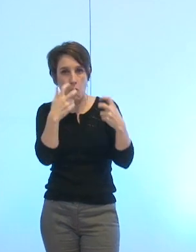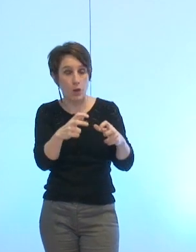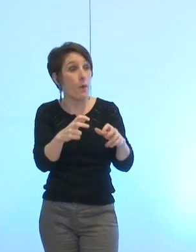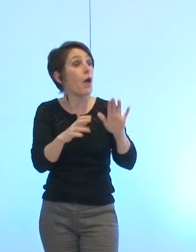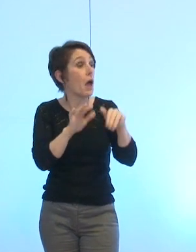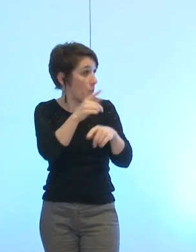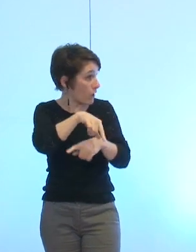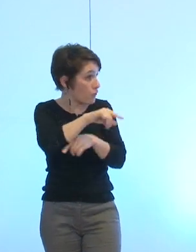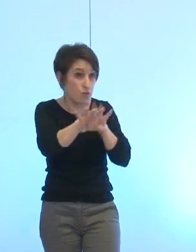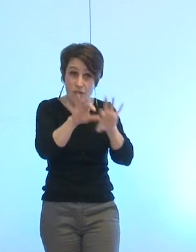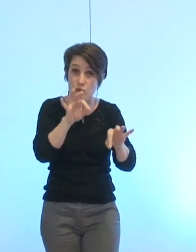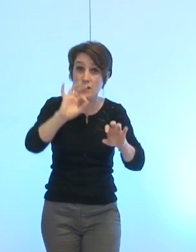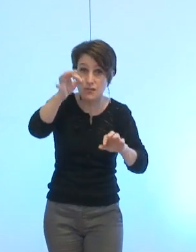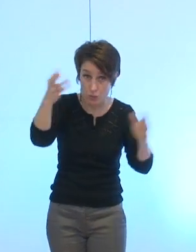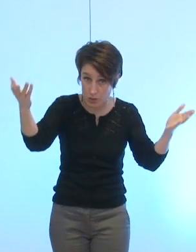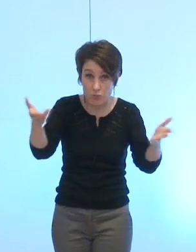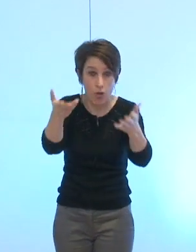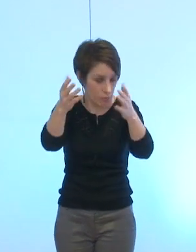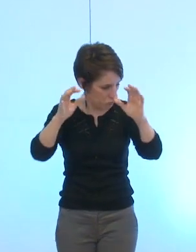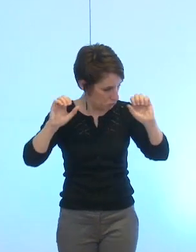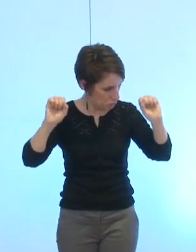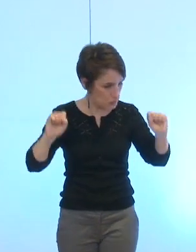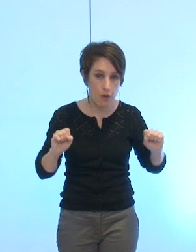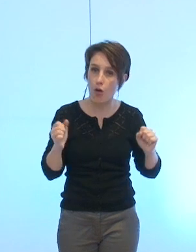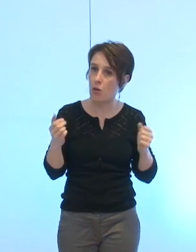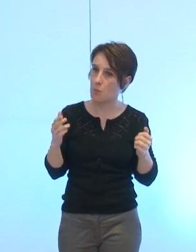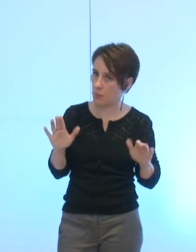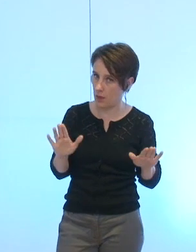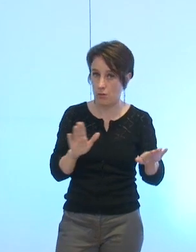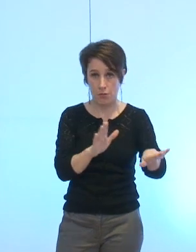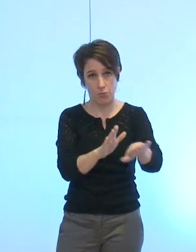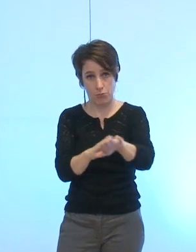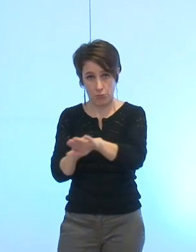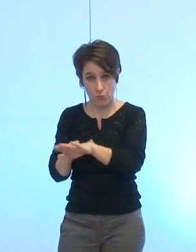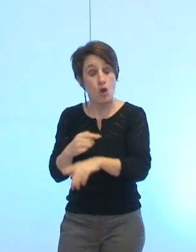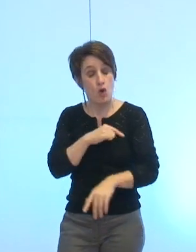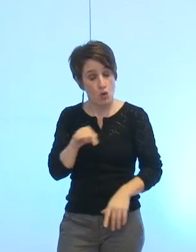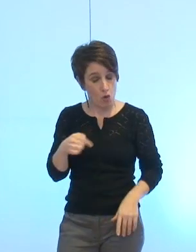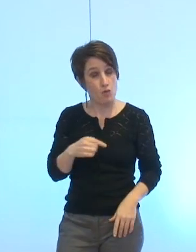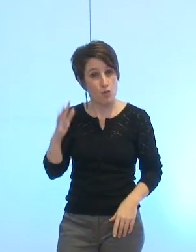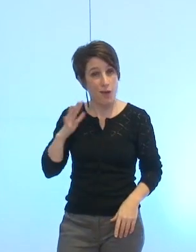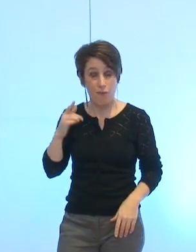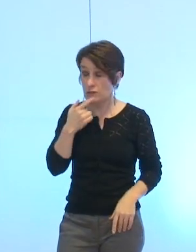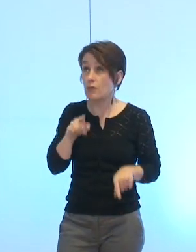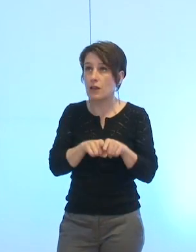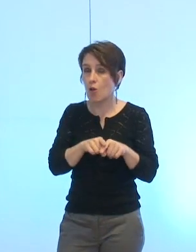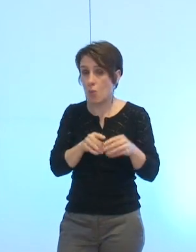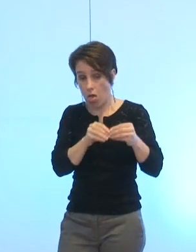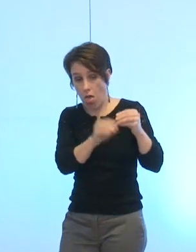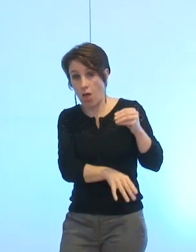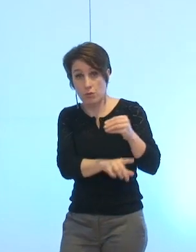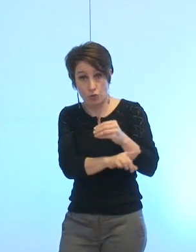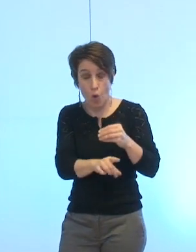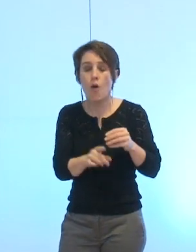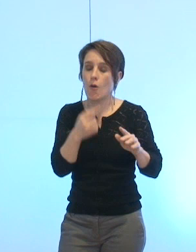après y revenir 15 fois mais je pense qu'il faut aussi que vous l'entendiez ça faisait partie en effet non pas d'une impasse mais d'un choix de report sur